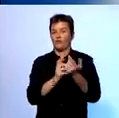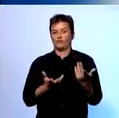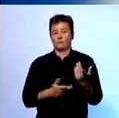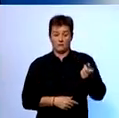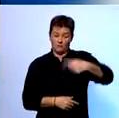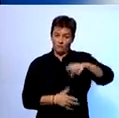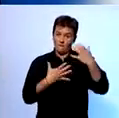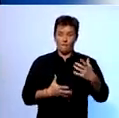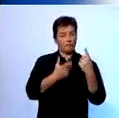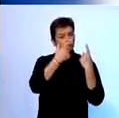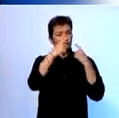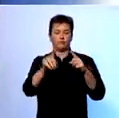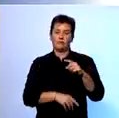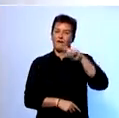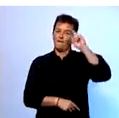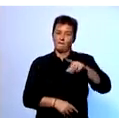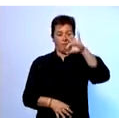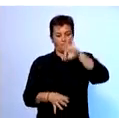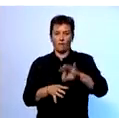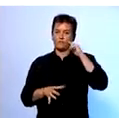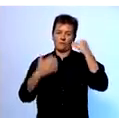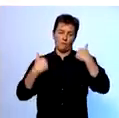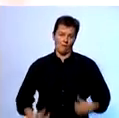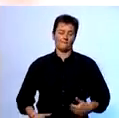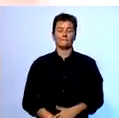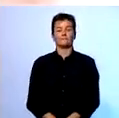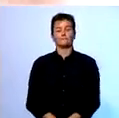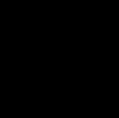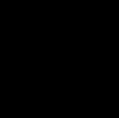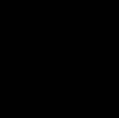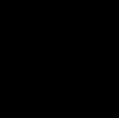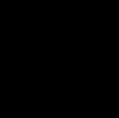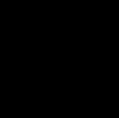lever le drapeau des luttes pourront le dire en votant pour ma